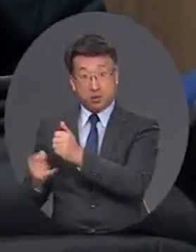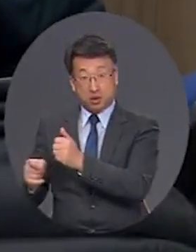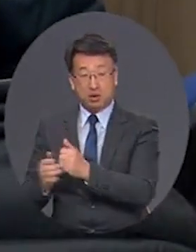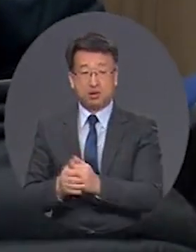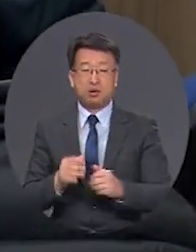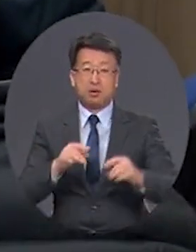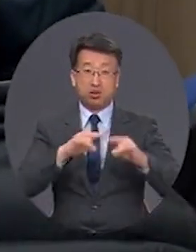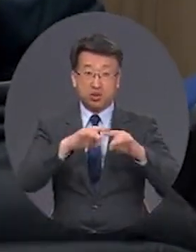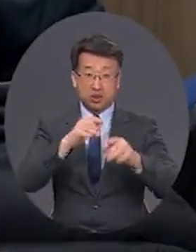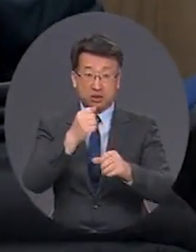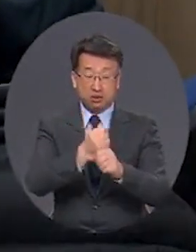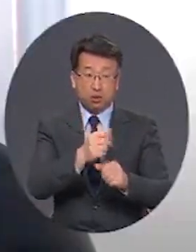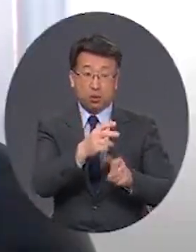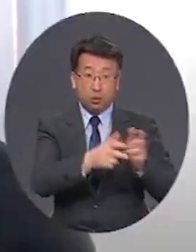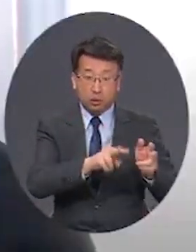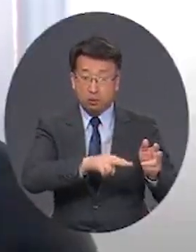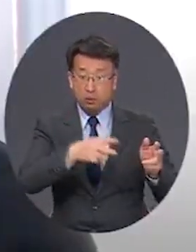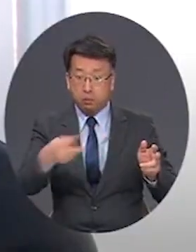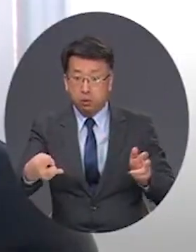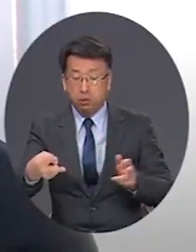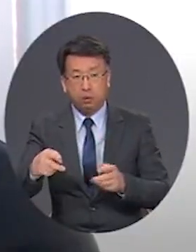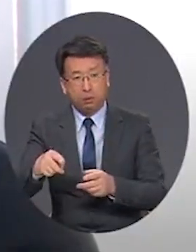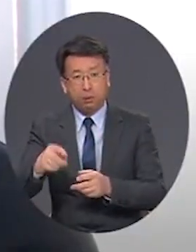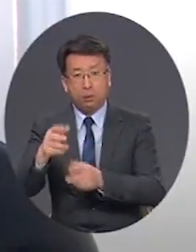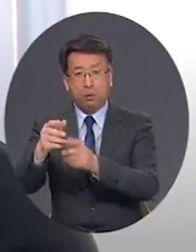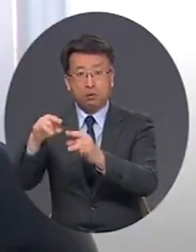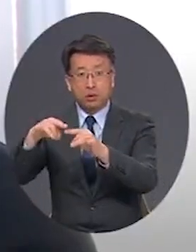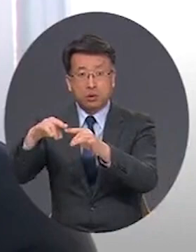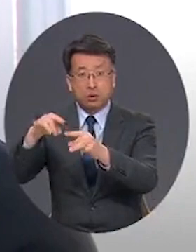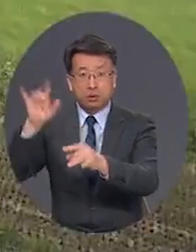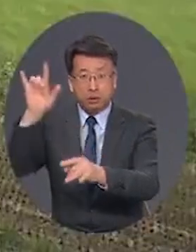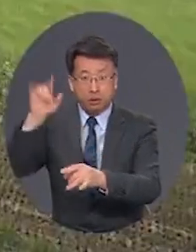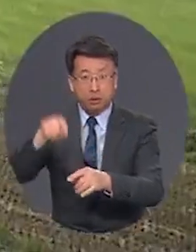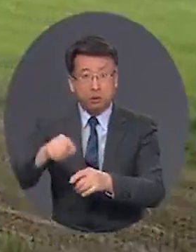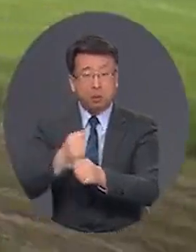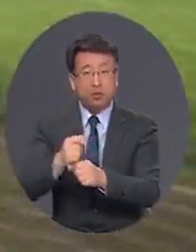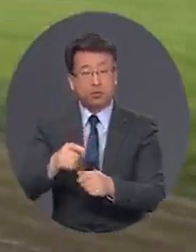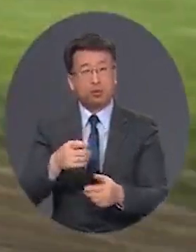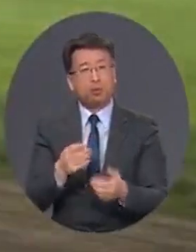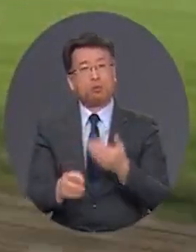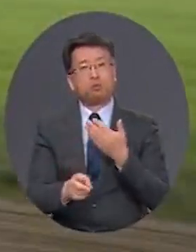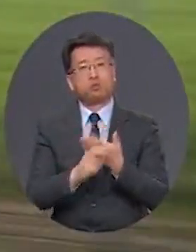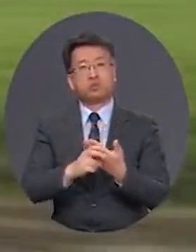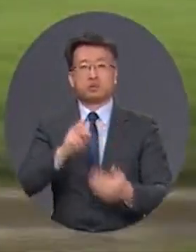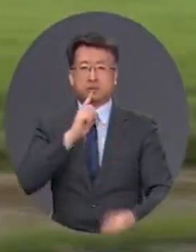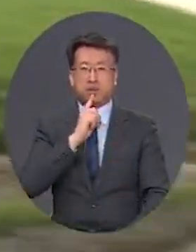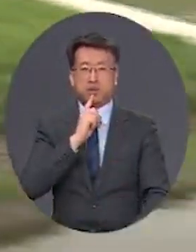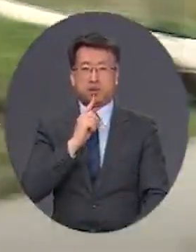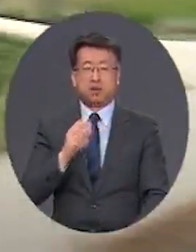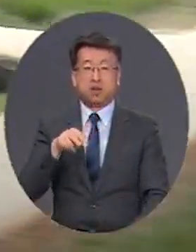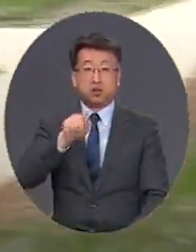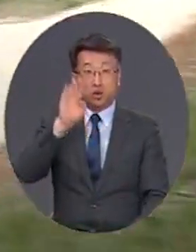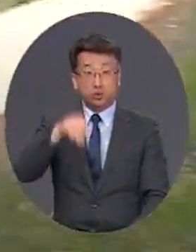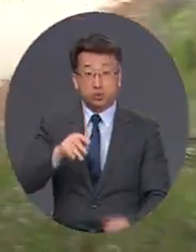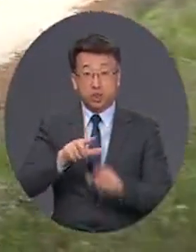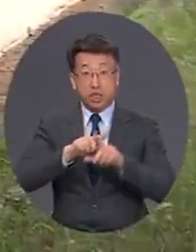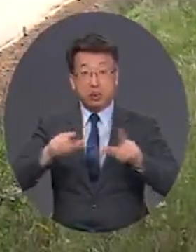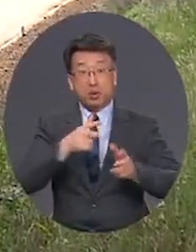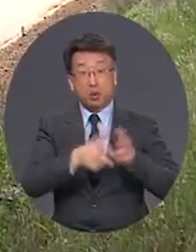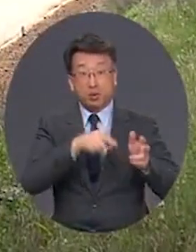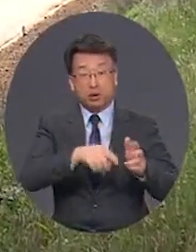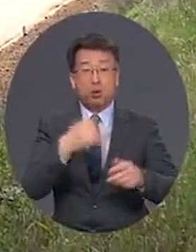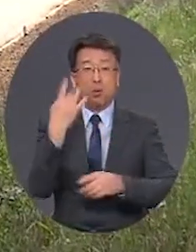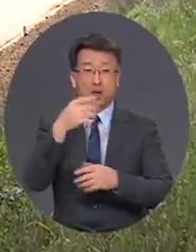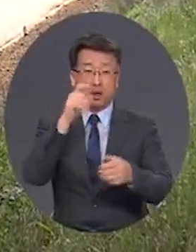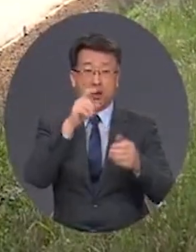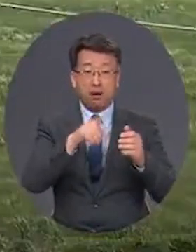산업단지가 발전단지로 바뀐 것에 대해서도 문제를 제기했습니다. 합천군은 2016년 서부 일반 산업단지 지정